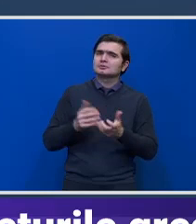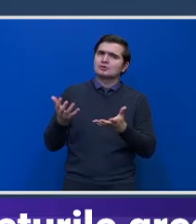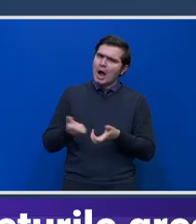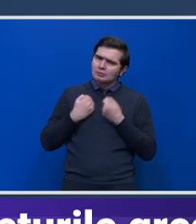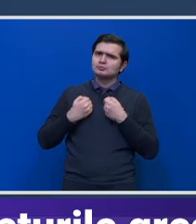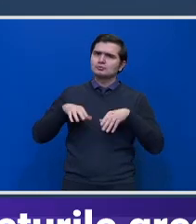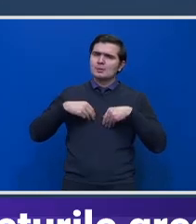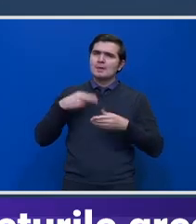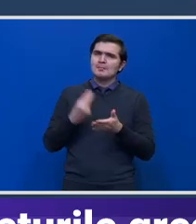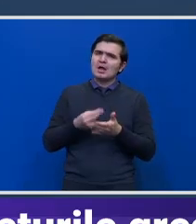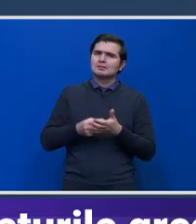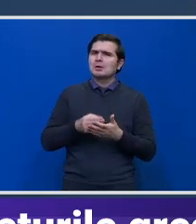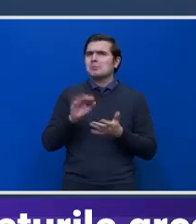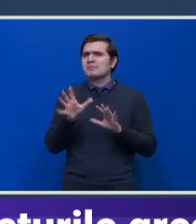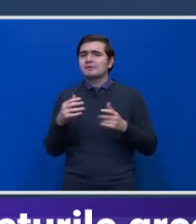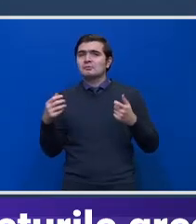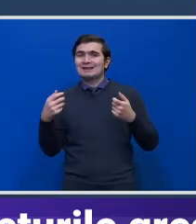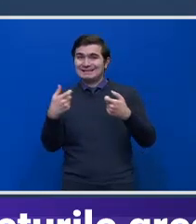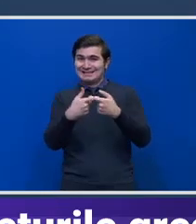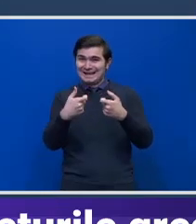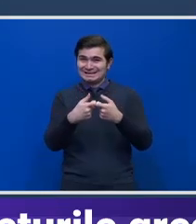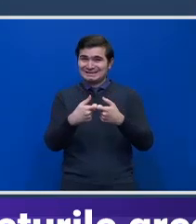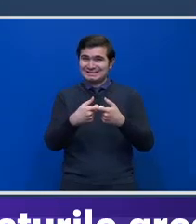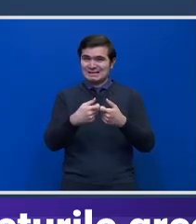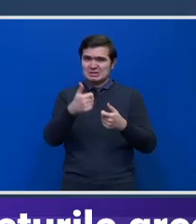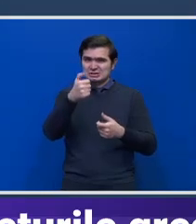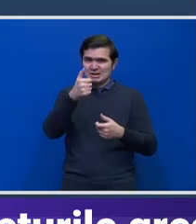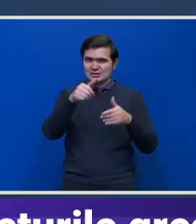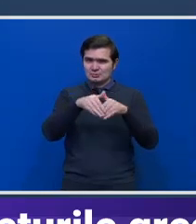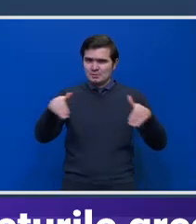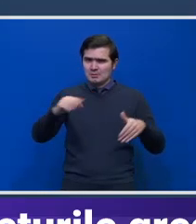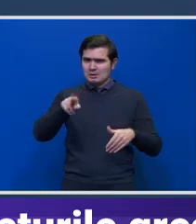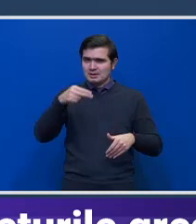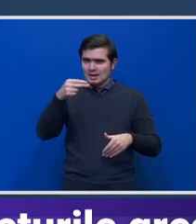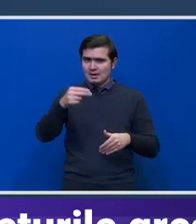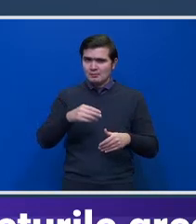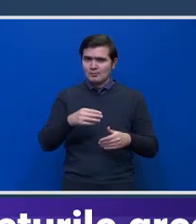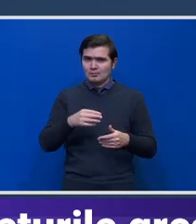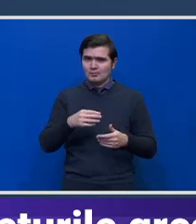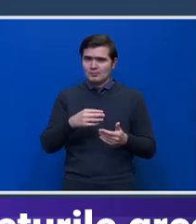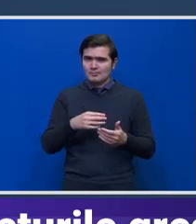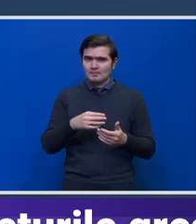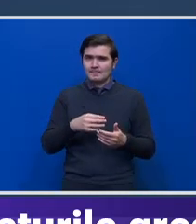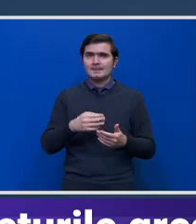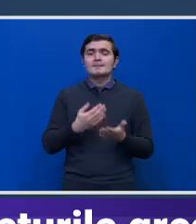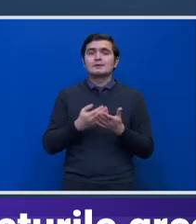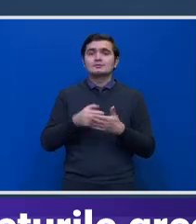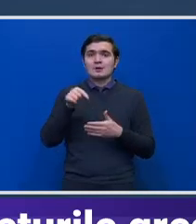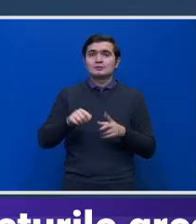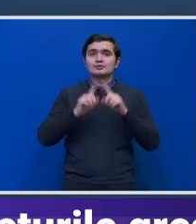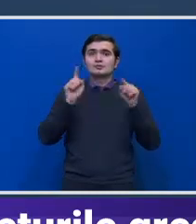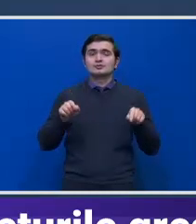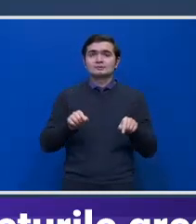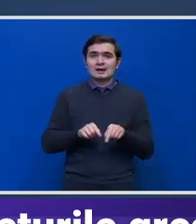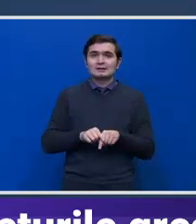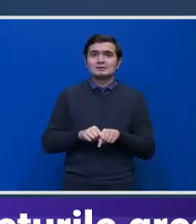asuma plata unei eventuale taxe care s-ar apropia de 60 de milioane de euro. Ca urmare, ținând cont că este un contract care se discută